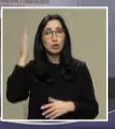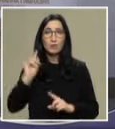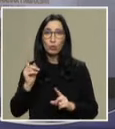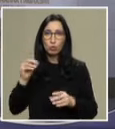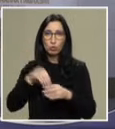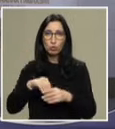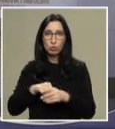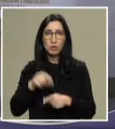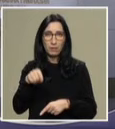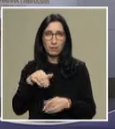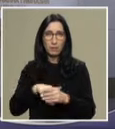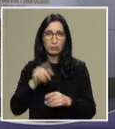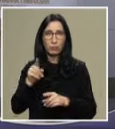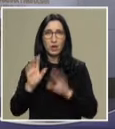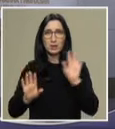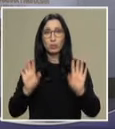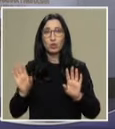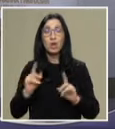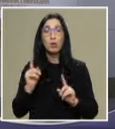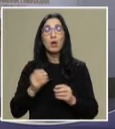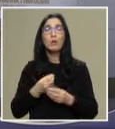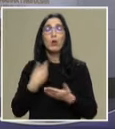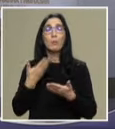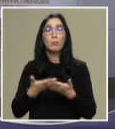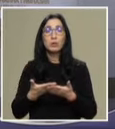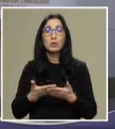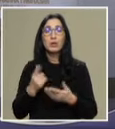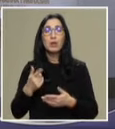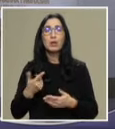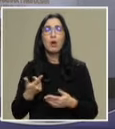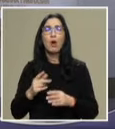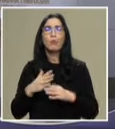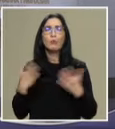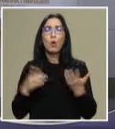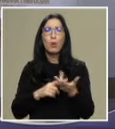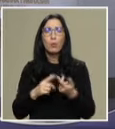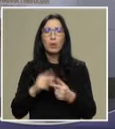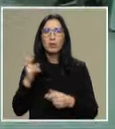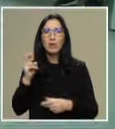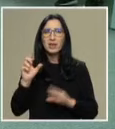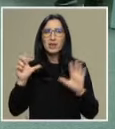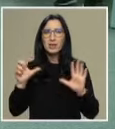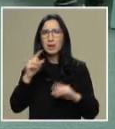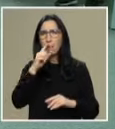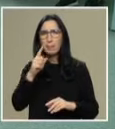ще участват в това изложение, което е посетено пък от рекорден брой 27 милиона души.